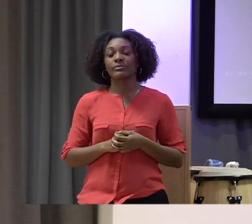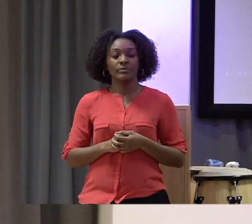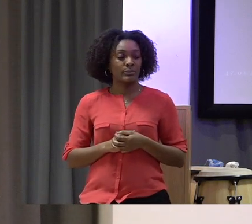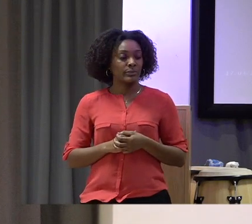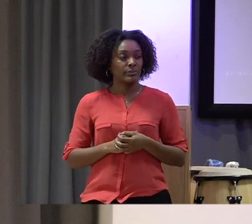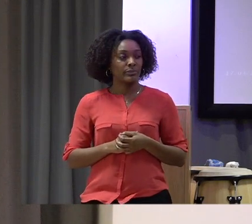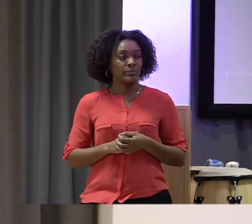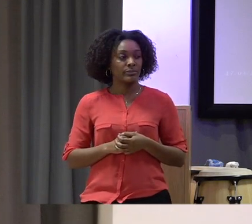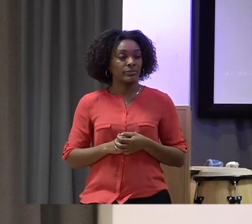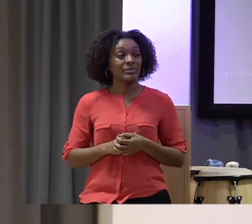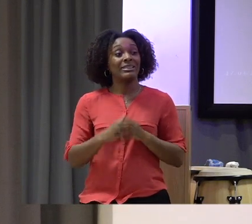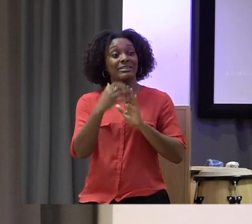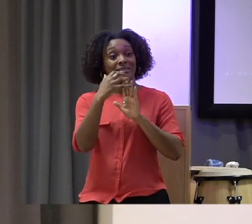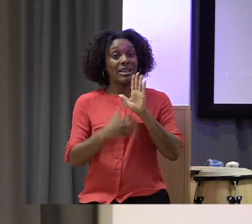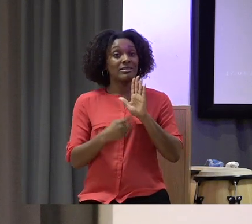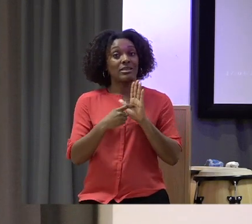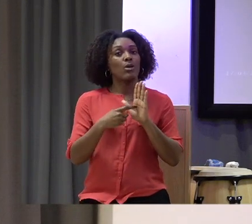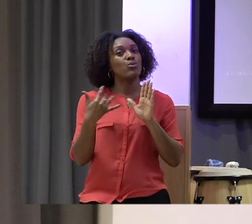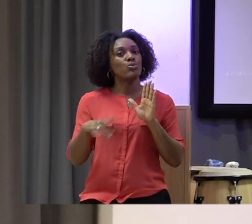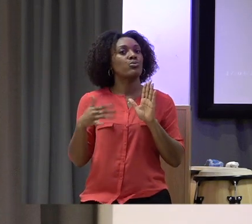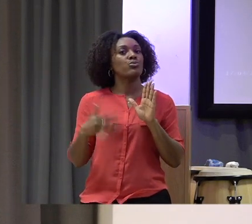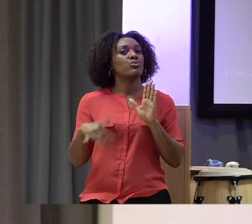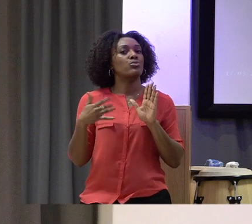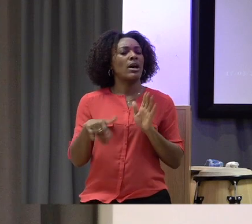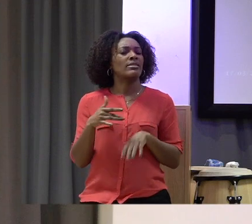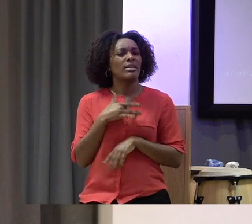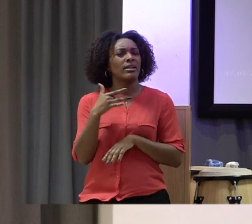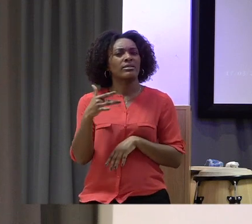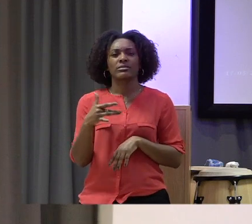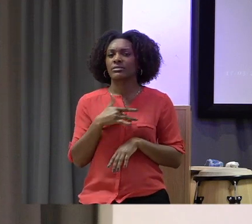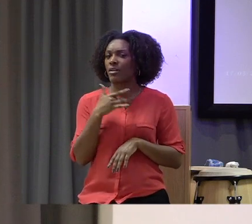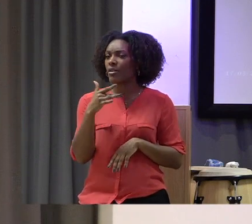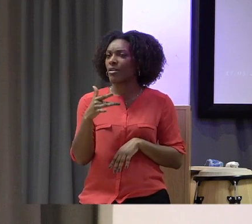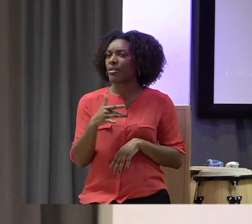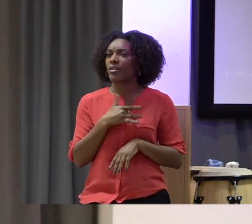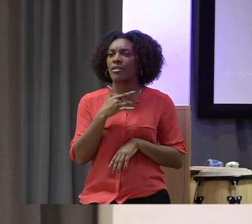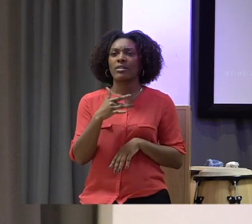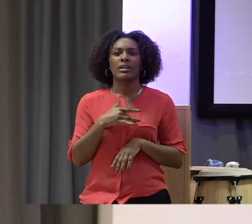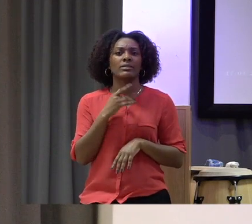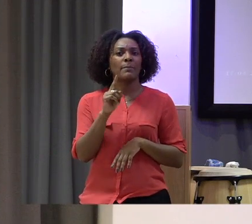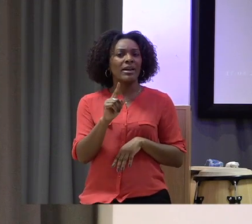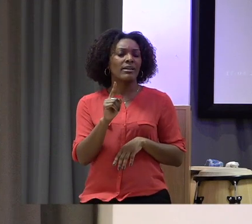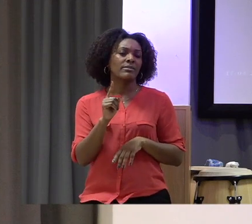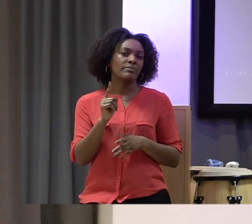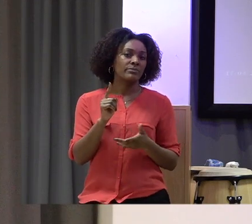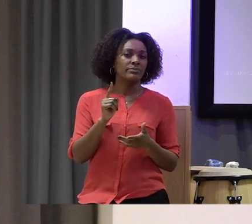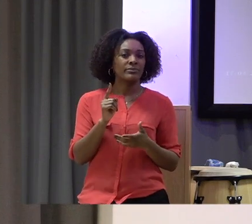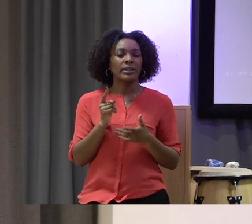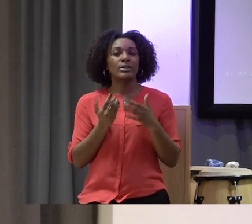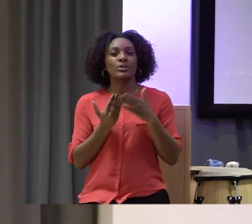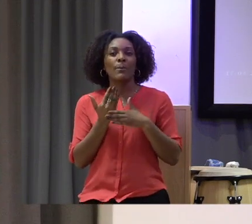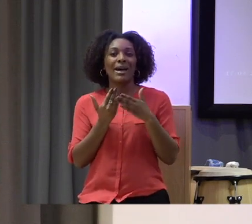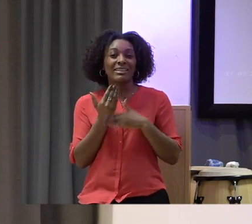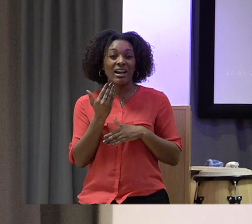Nous avons là un passage très intéressant. Très intéressant. Mais ce matin, nous n'allons pas